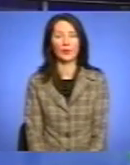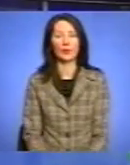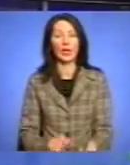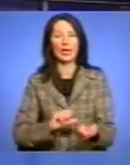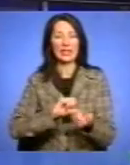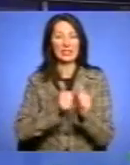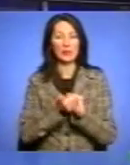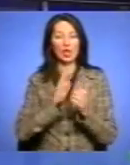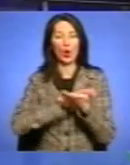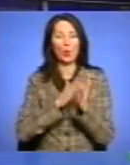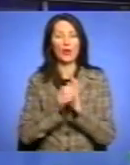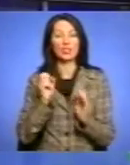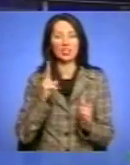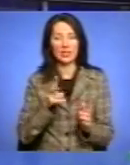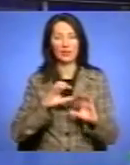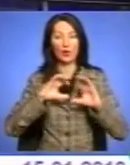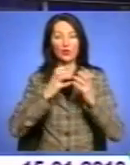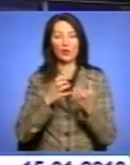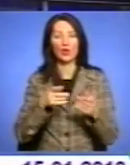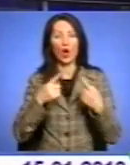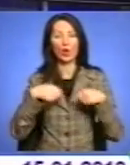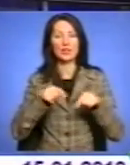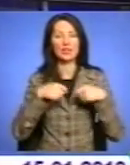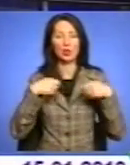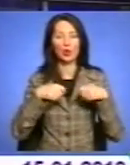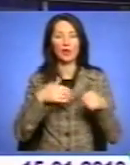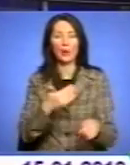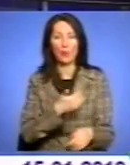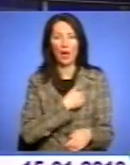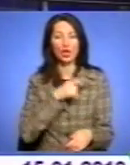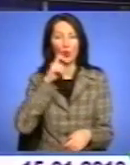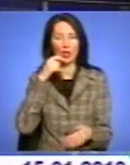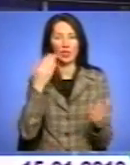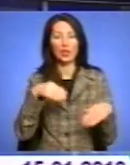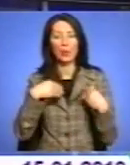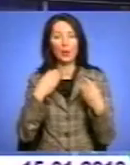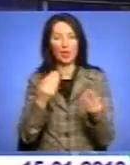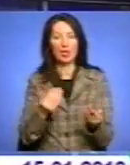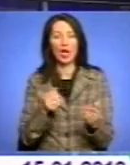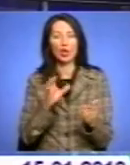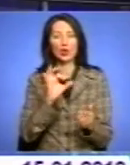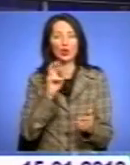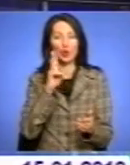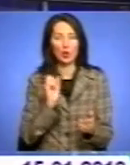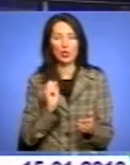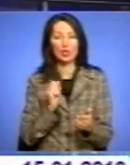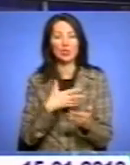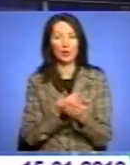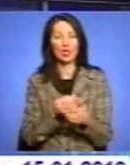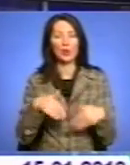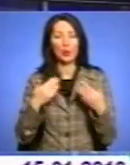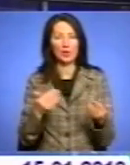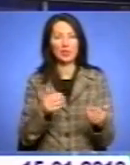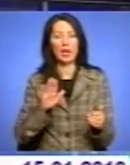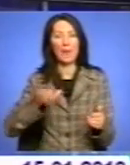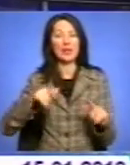Змінити умови членства у Світовій організації торгівлі прагне Україна і вже подала до СОТ свої пропозиції. Адже після вступу до